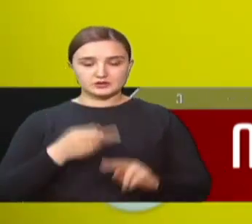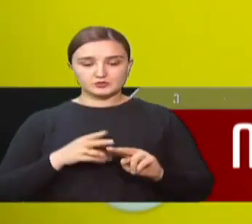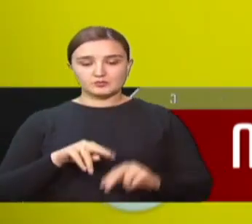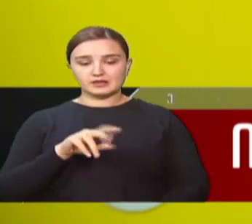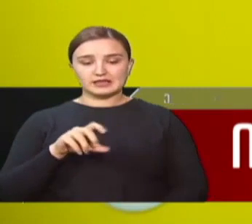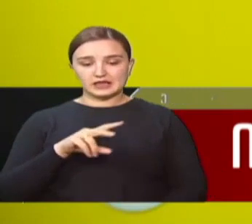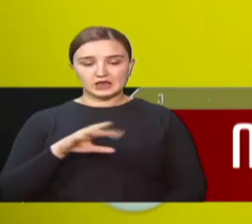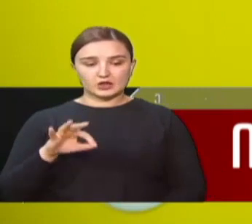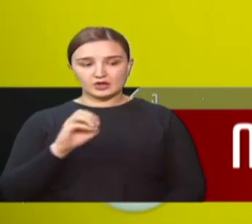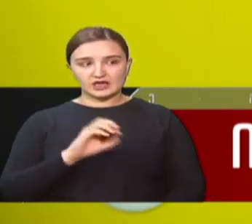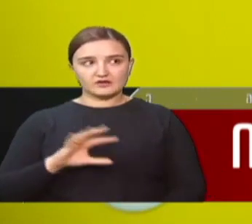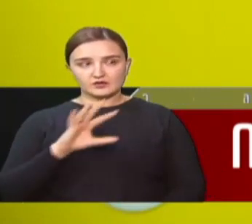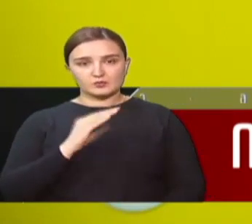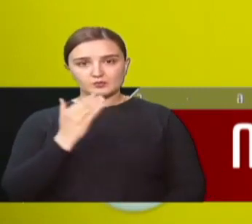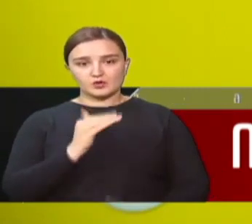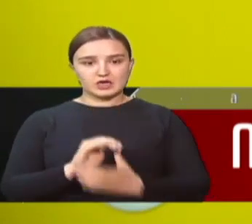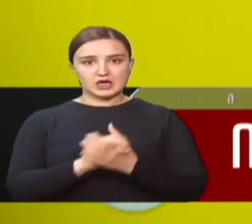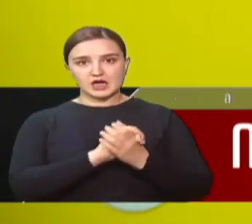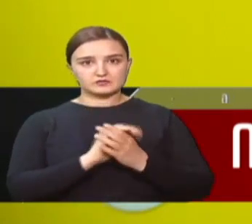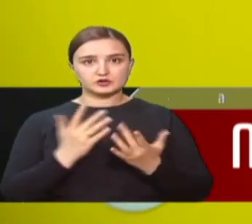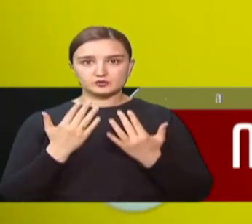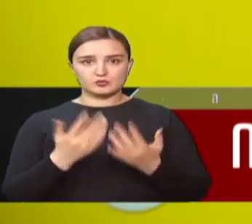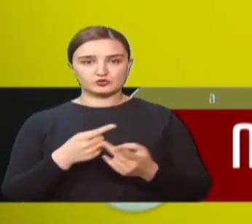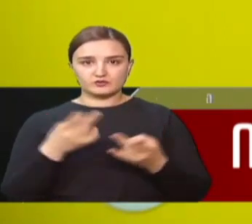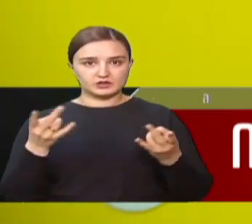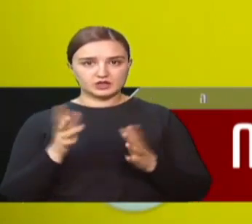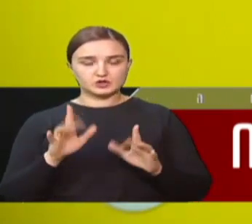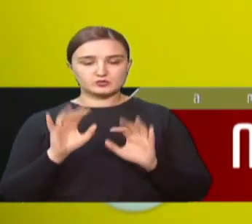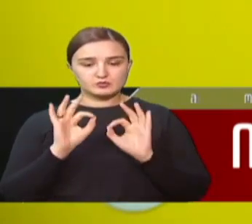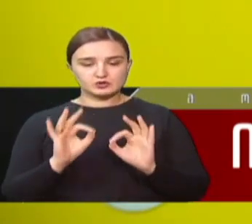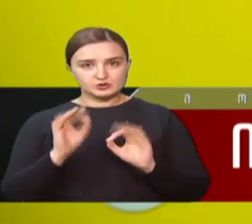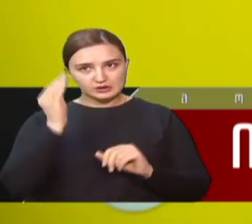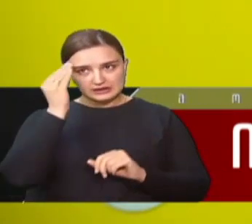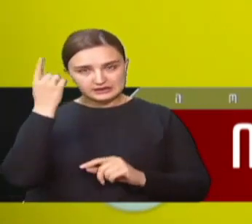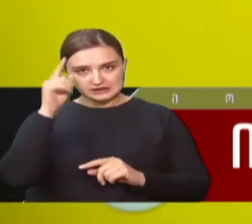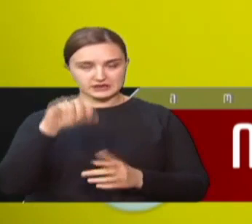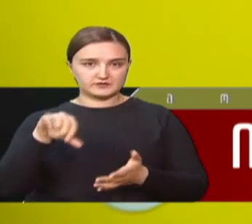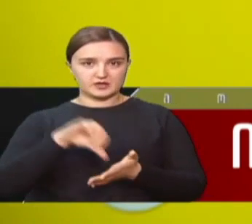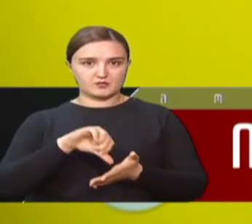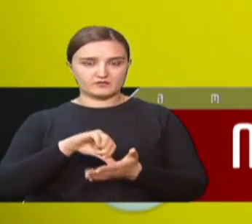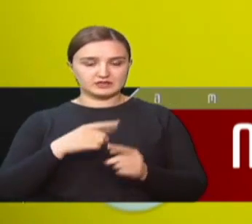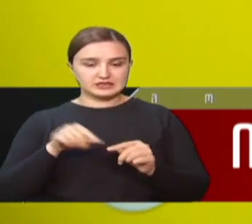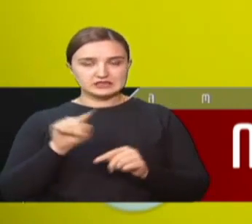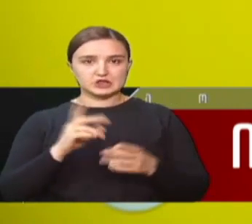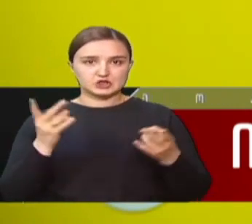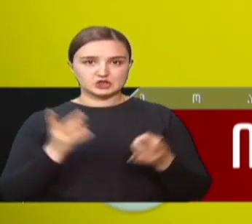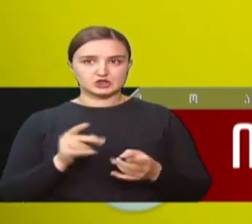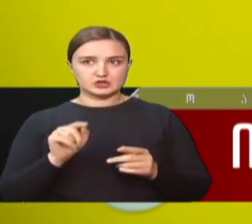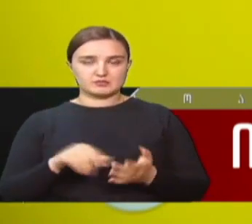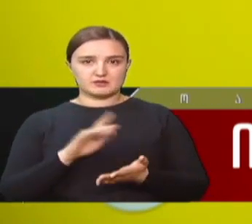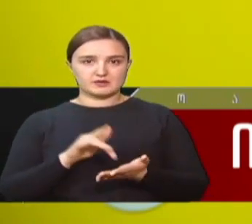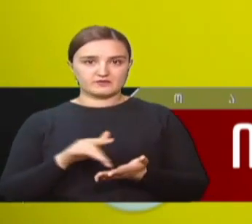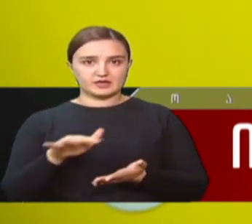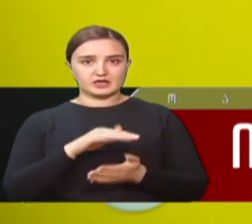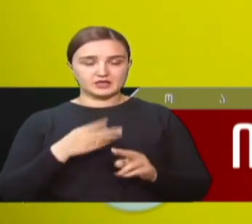ლელოს ევროკავშირის მოთხოვნები არ სჭირდება, რომ სწორი ინიციატივებით გამოვიდეს, იმ ინიციატივით, რაც სჭირდება ამ ქვეყანას. და